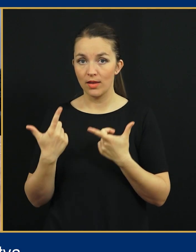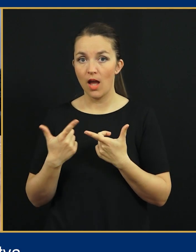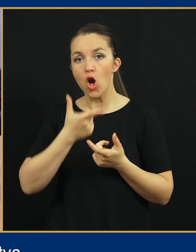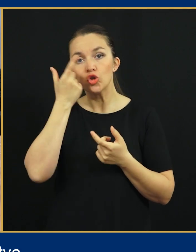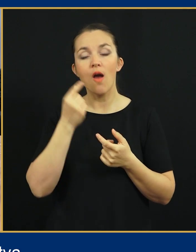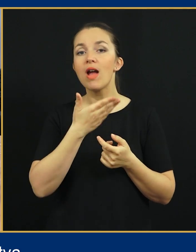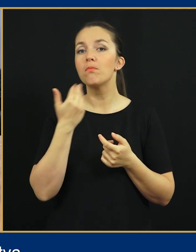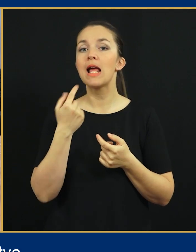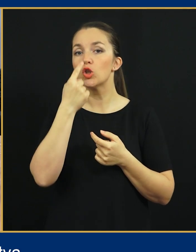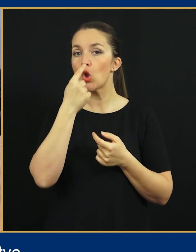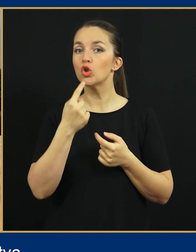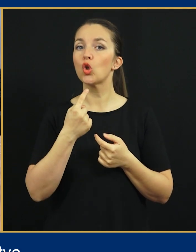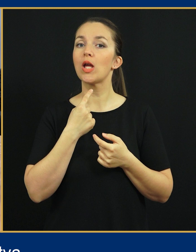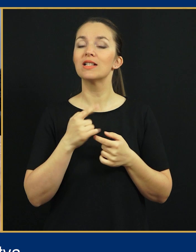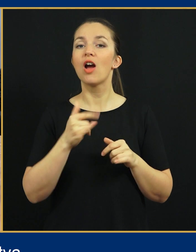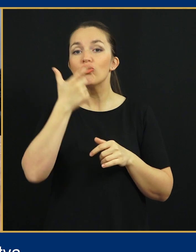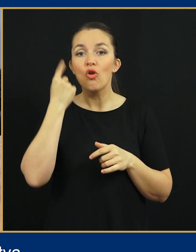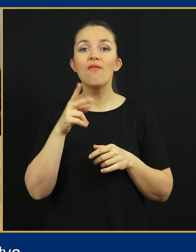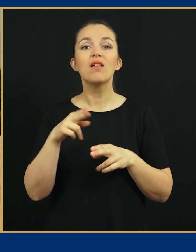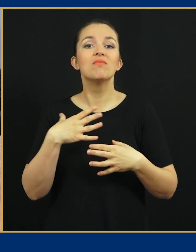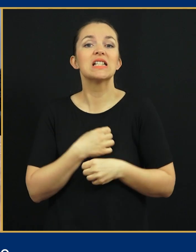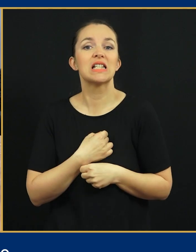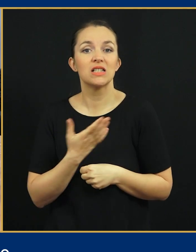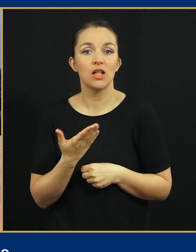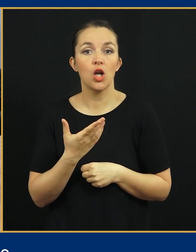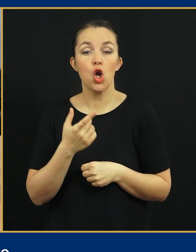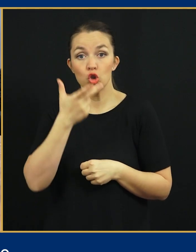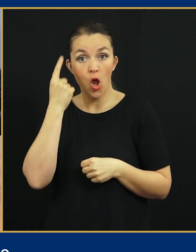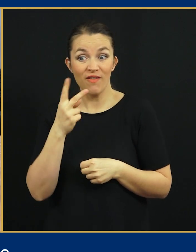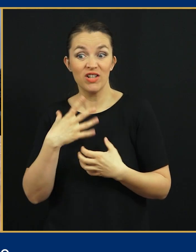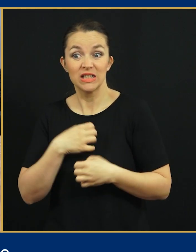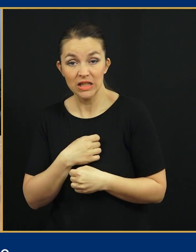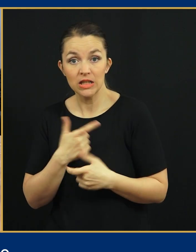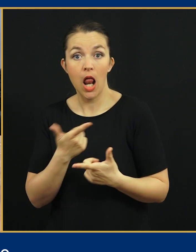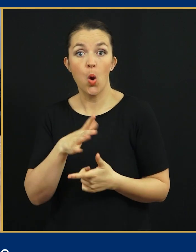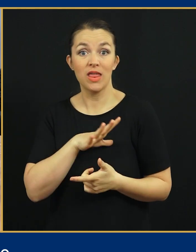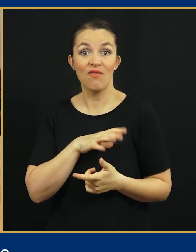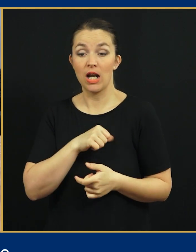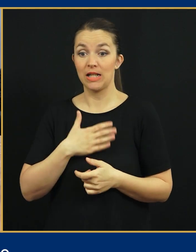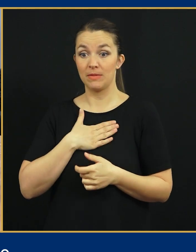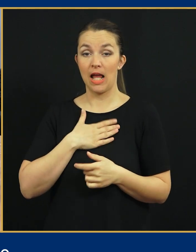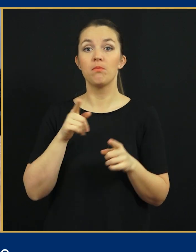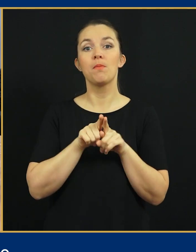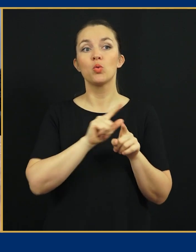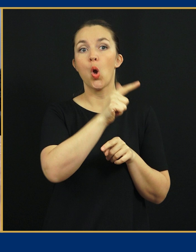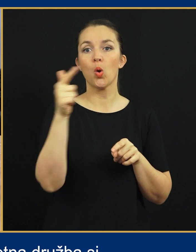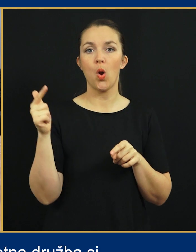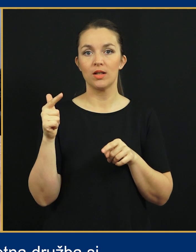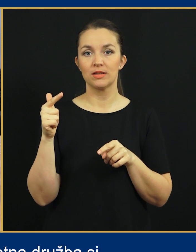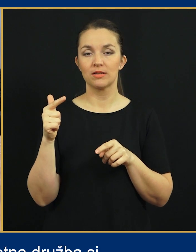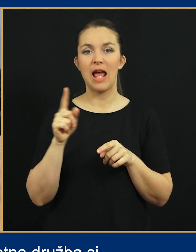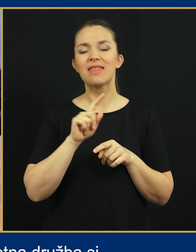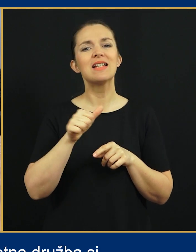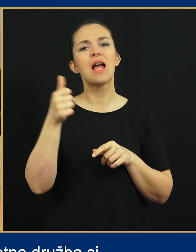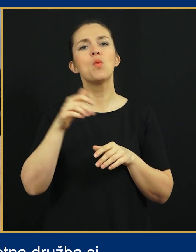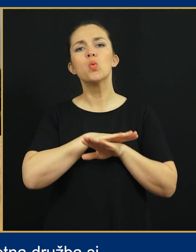Človek brez dostojanstva je človek v stiski. Človek v stiski je lahko nevaren sebi in okolici. Ne samo